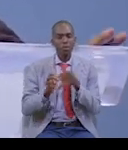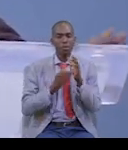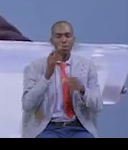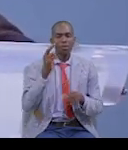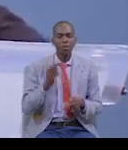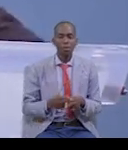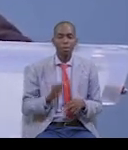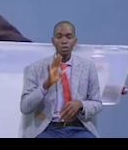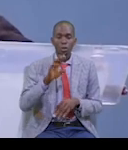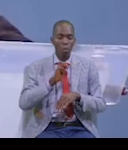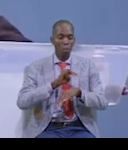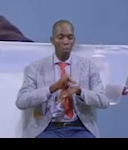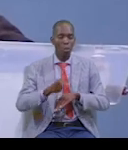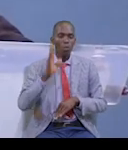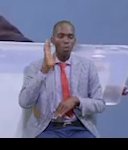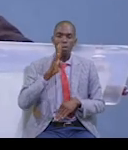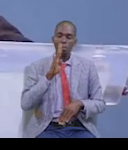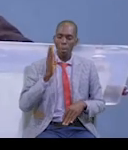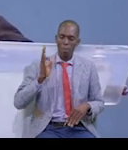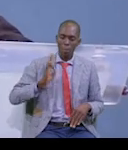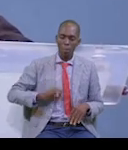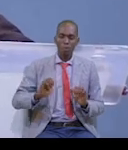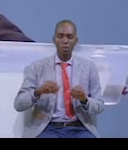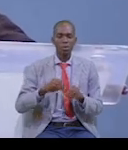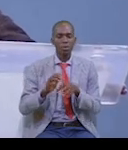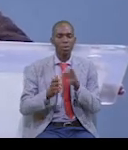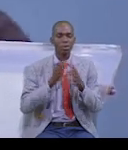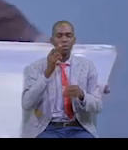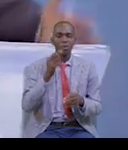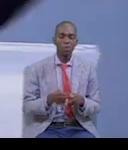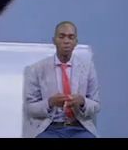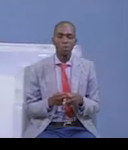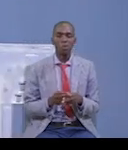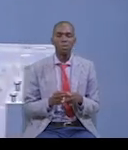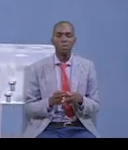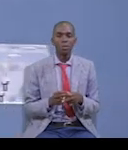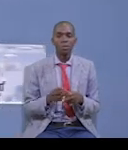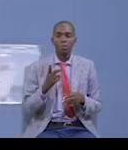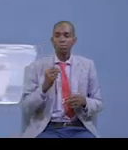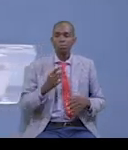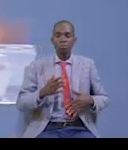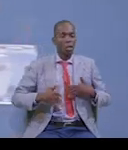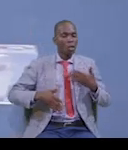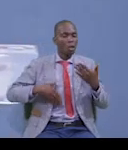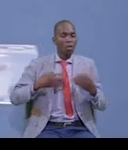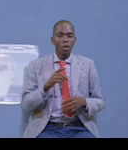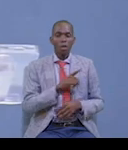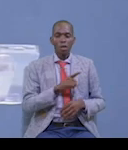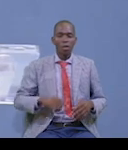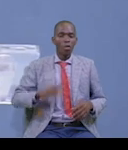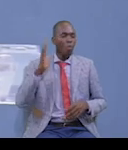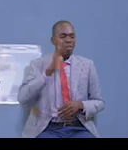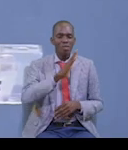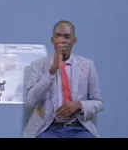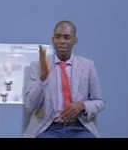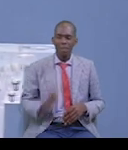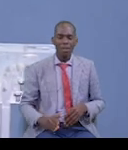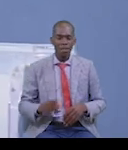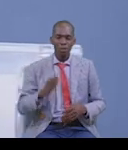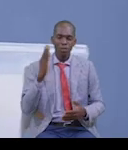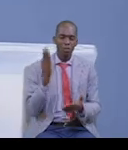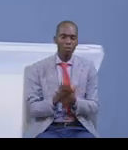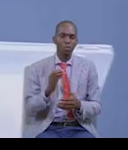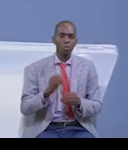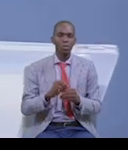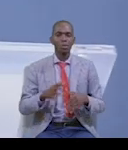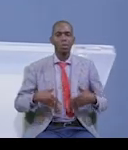ఉంటుంది. Your ministry will be profitable. మీ సేవ ప్రయోజనకరంగా ఉంటుంది. The joy of the Lord will never end in your life. ప్రభు యందలి